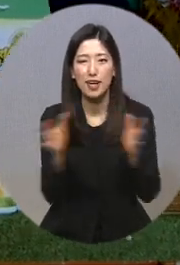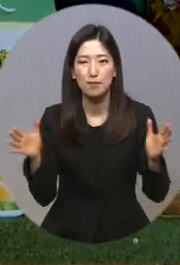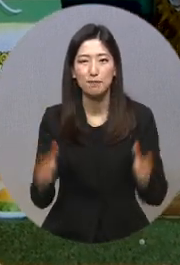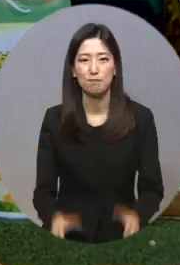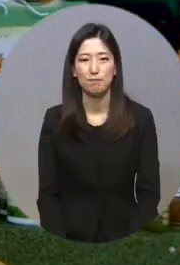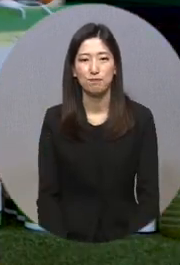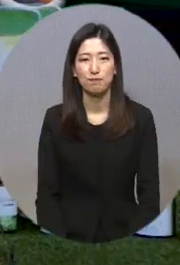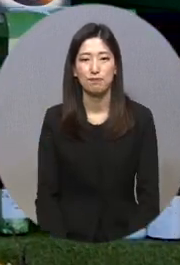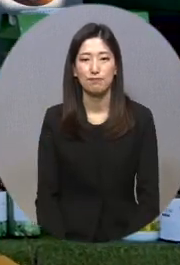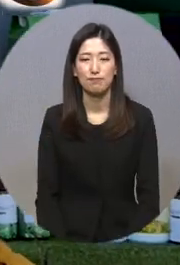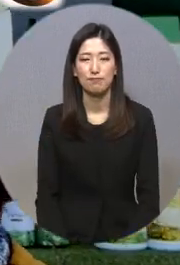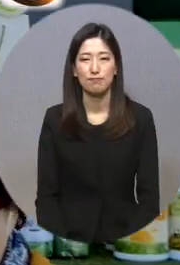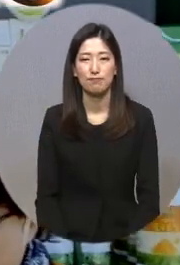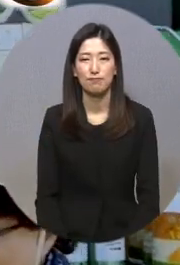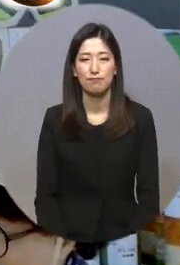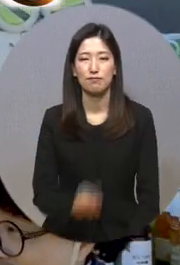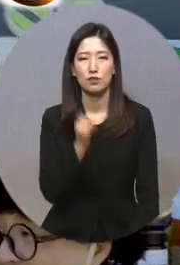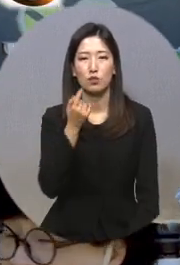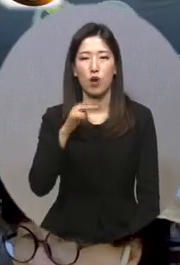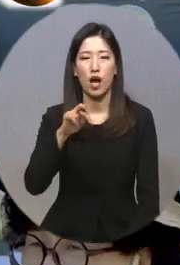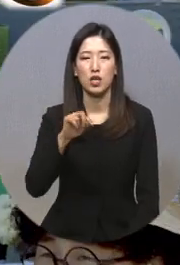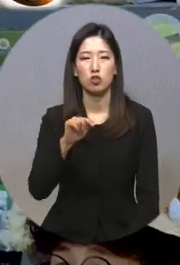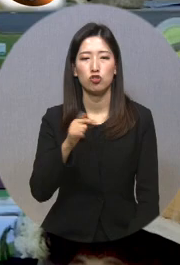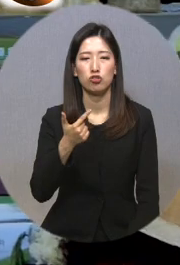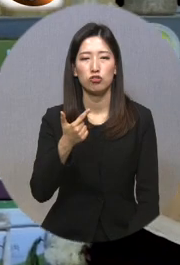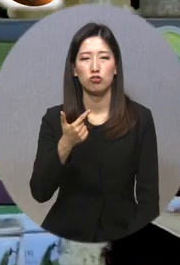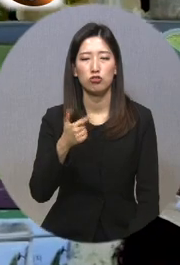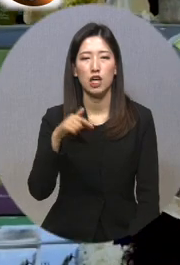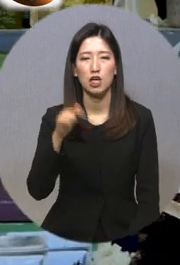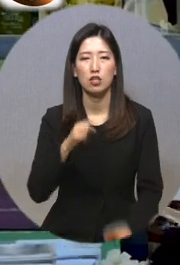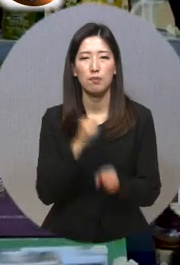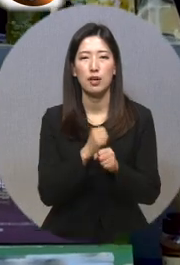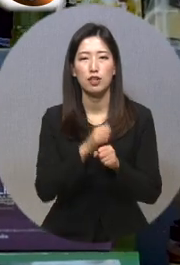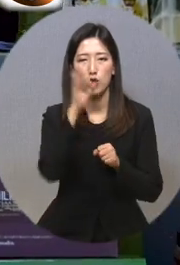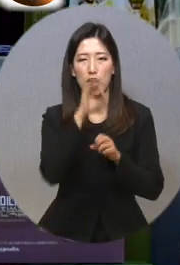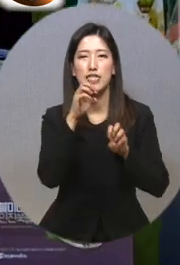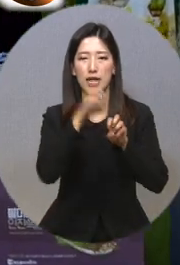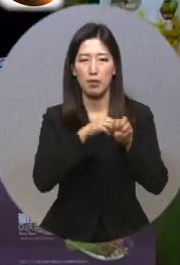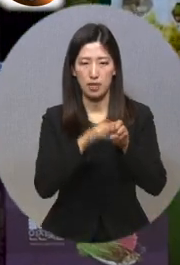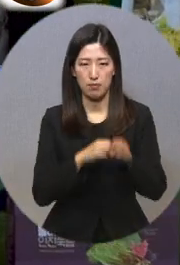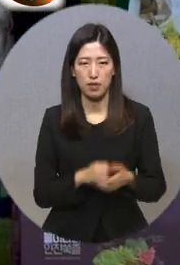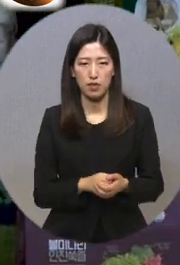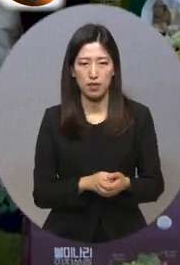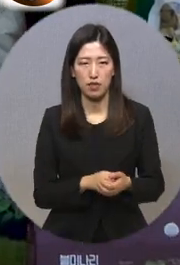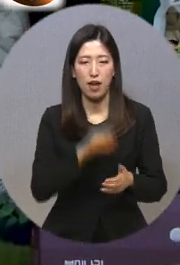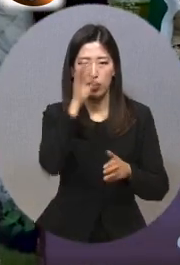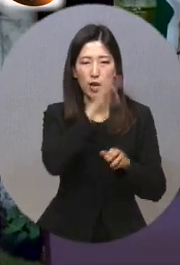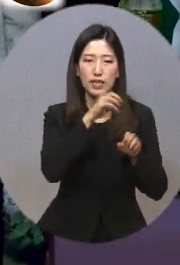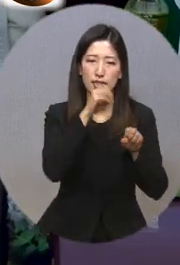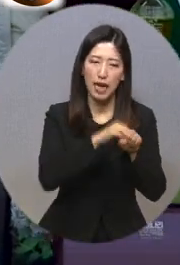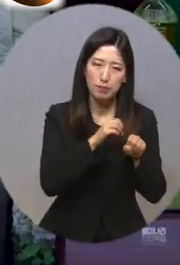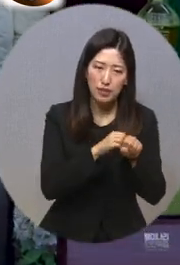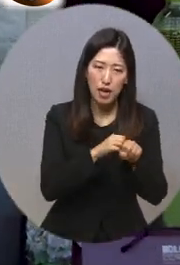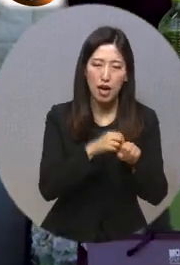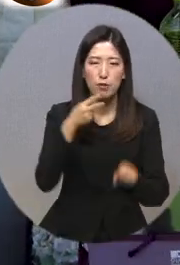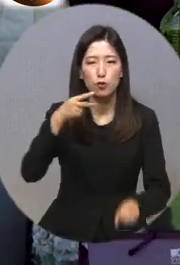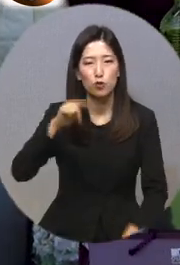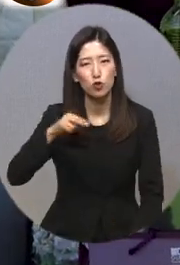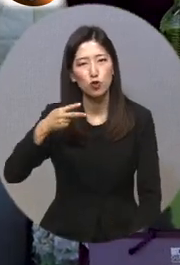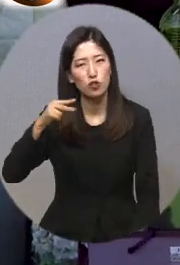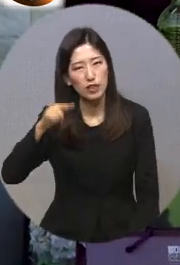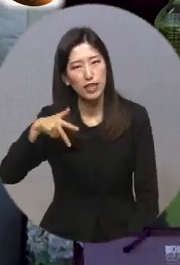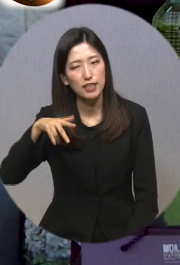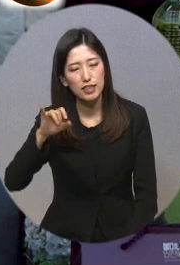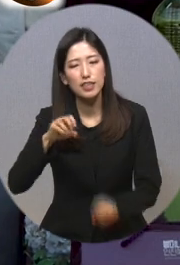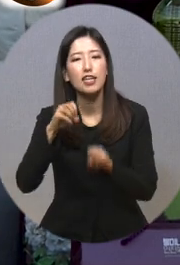들어갑니다. 네, 하순 청풍에서 나온 돼지 감자입니다. 돼지 감자라고도 하고 엉뚱한 데서 난다고 해갖고 뚱딴지라고 합니다. 아,